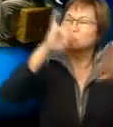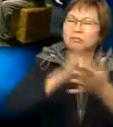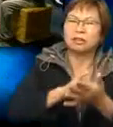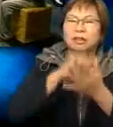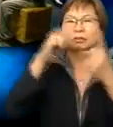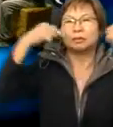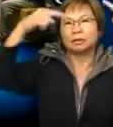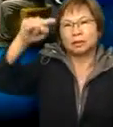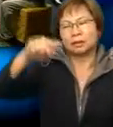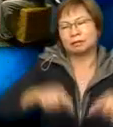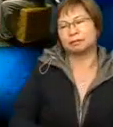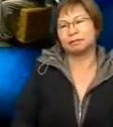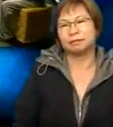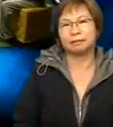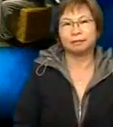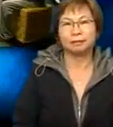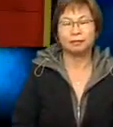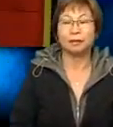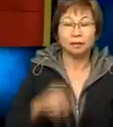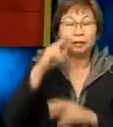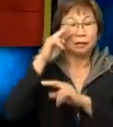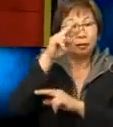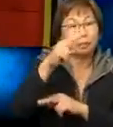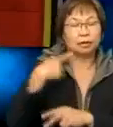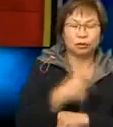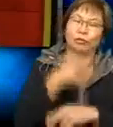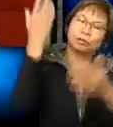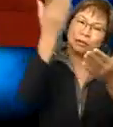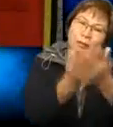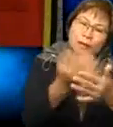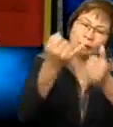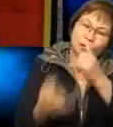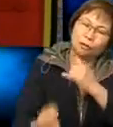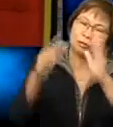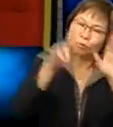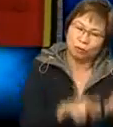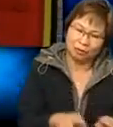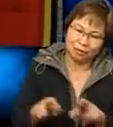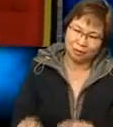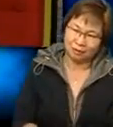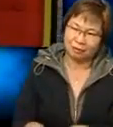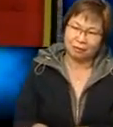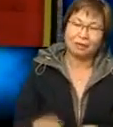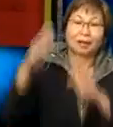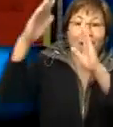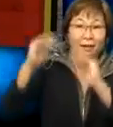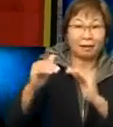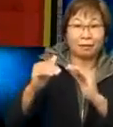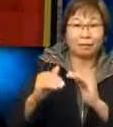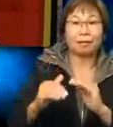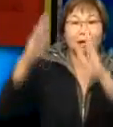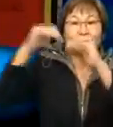itu tidak akan berjaya dihasilkan. Nampaknya kita sudah pun sampai ke penghujung rancangan.